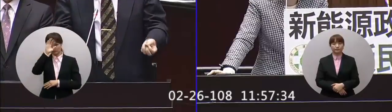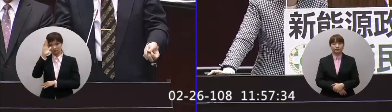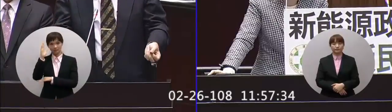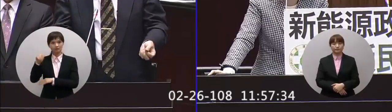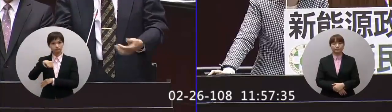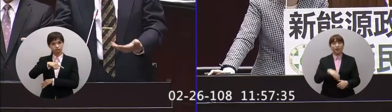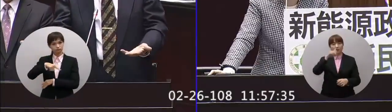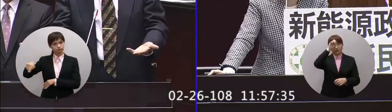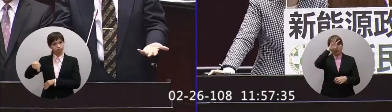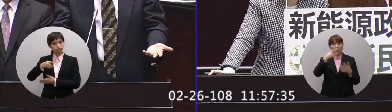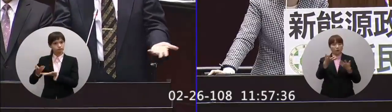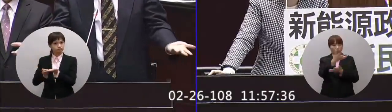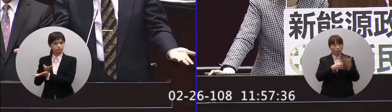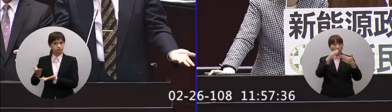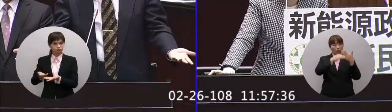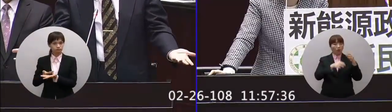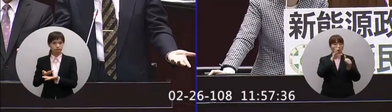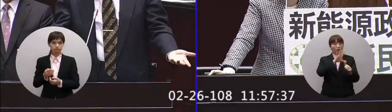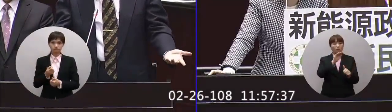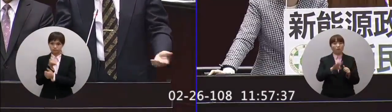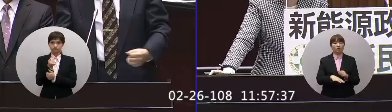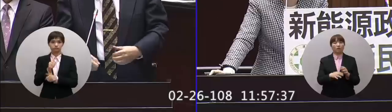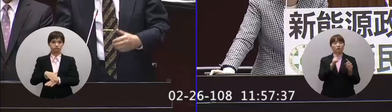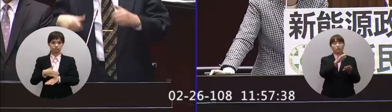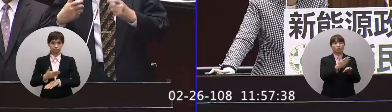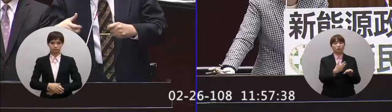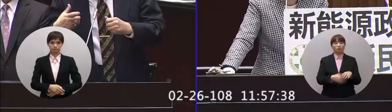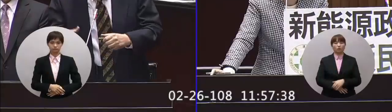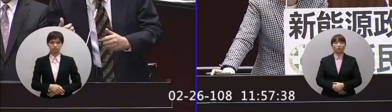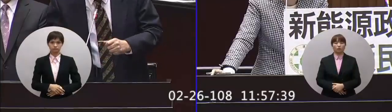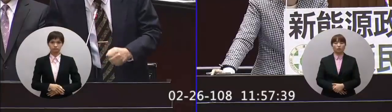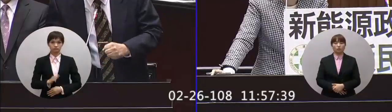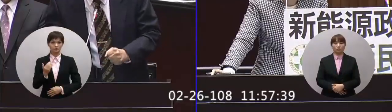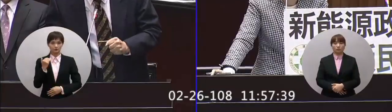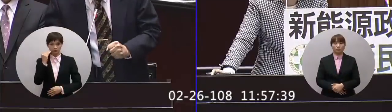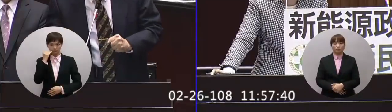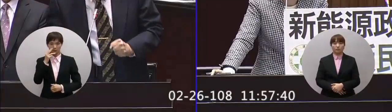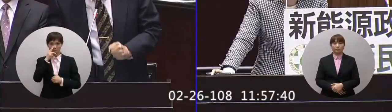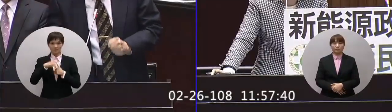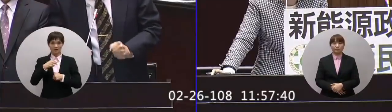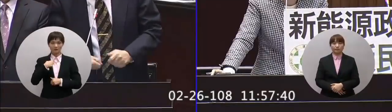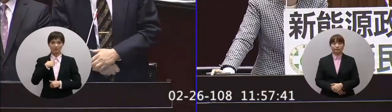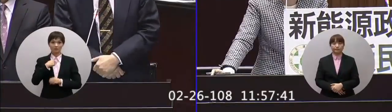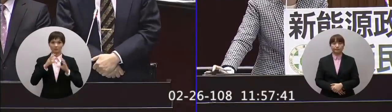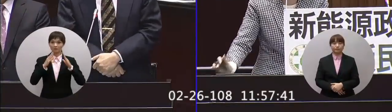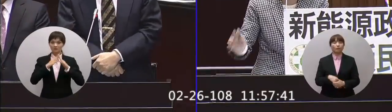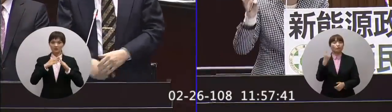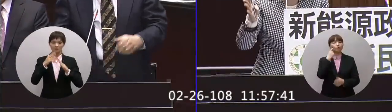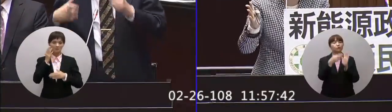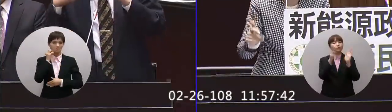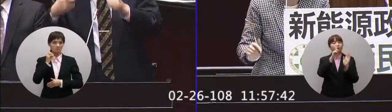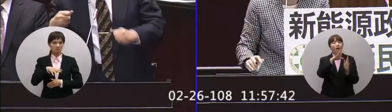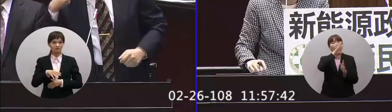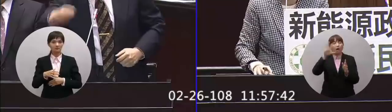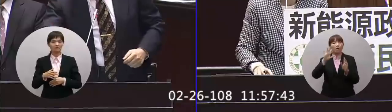么之类的， 政党交流没有规范， 这不会啊， 也不会嘛。 你不能做一些有碍国家尊严的事情嘛。 比如说，除